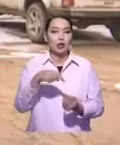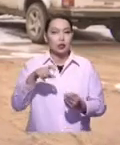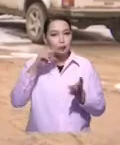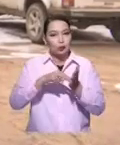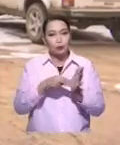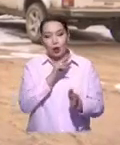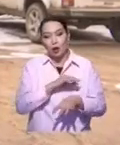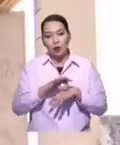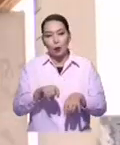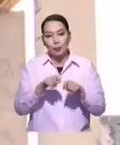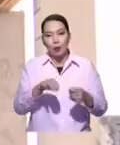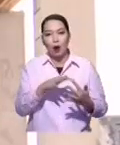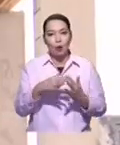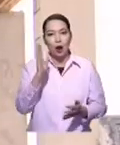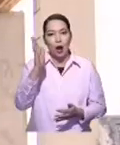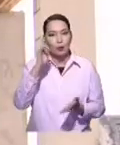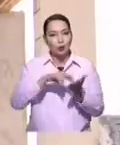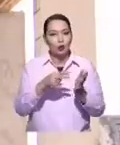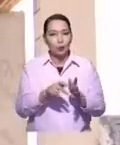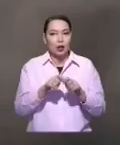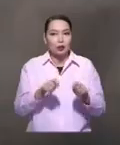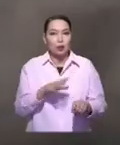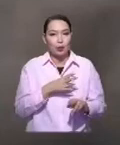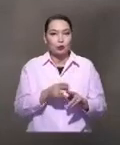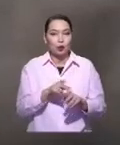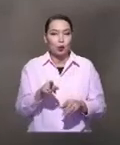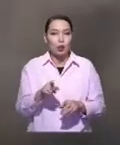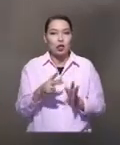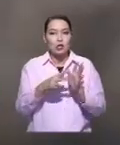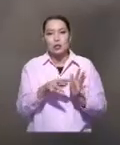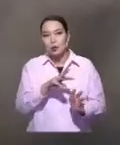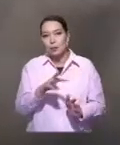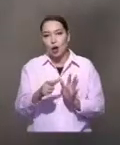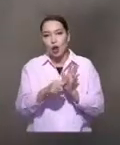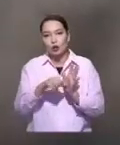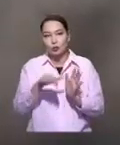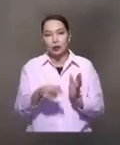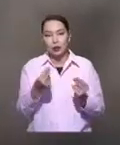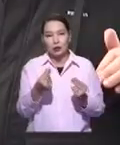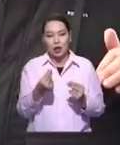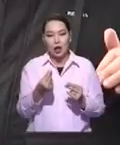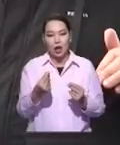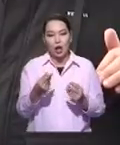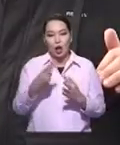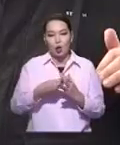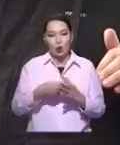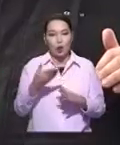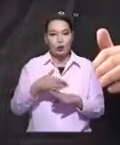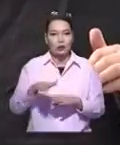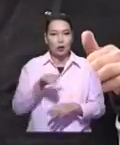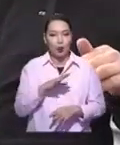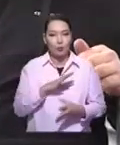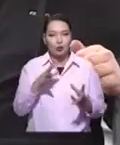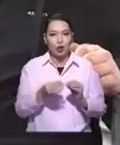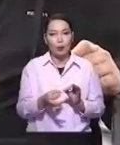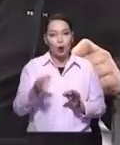жүзеге асыруына ауыл аманаты жобасы сеп болған. Соның негізінде ол 8 миллион 600 мың теңге жеңілдетілген несие алған. Жалпы ауданда жоба